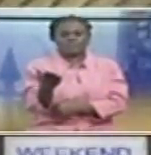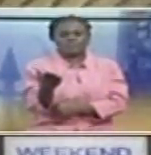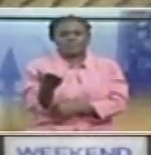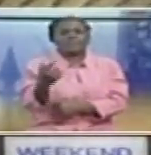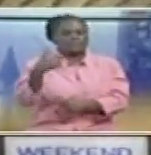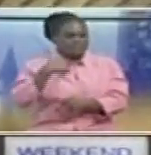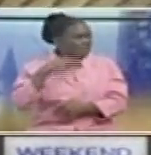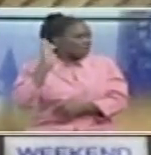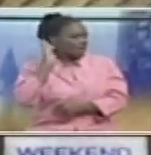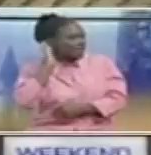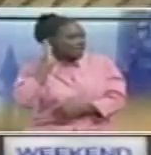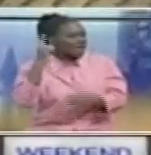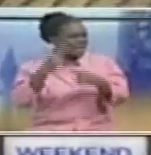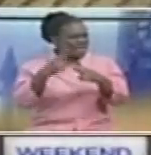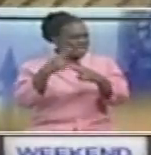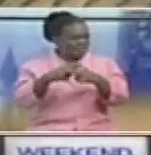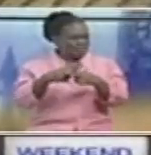Na mimi nisikia jina moja